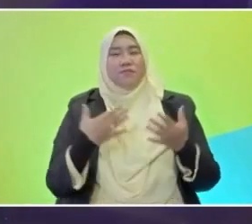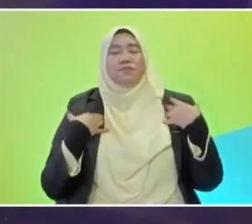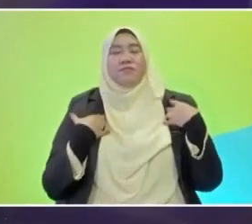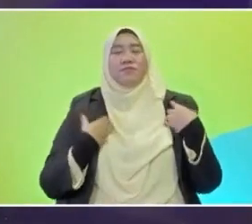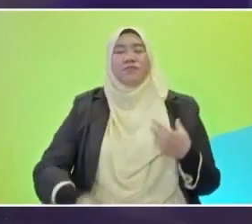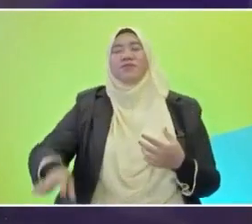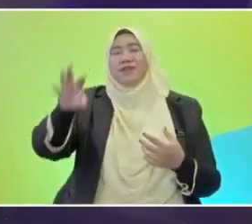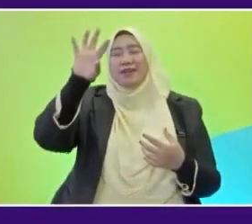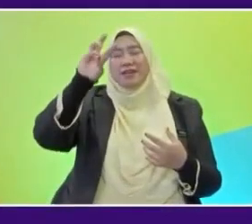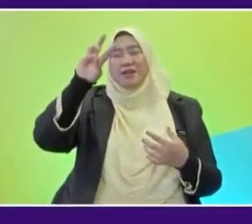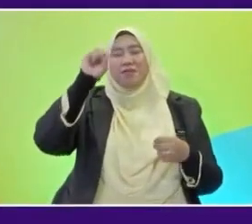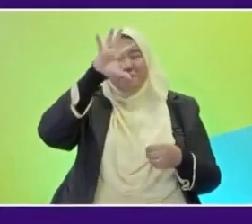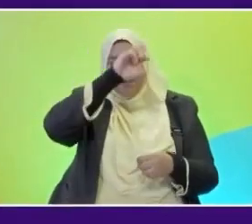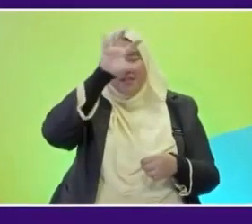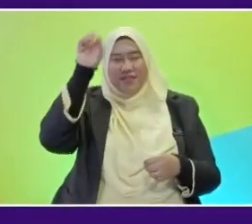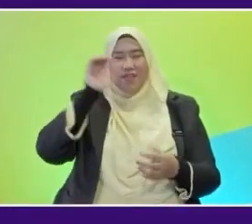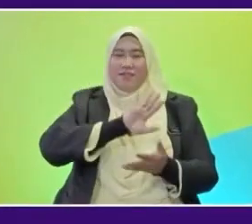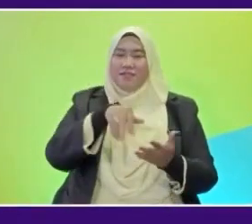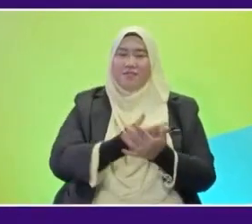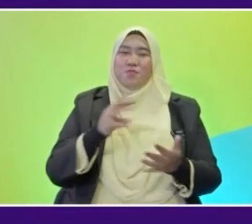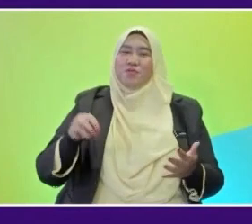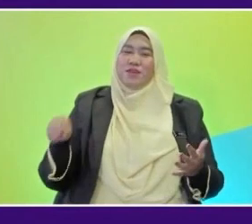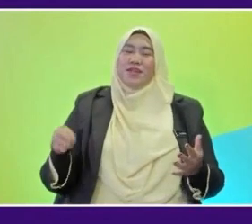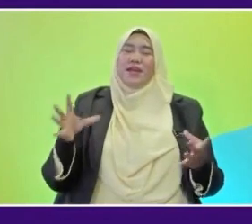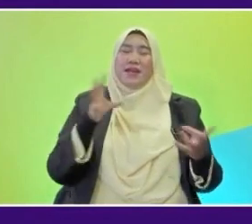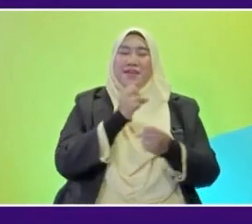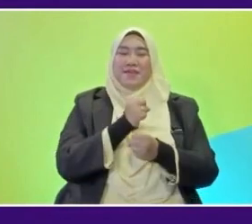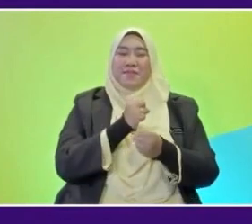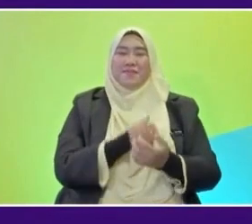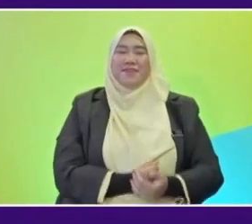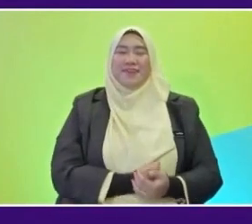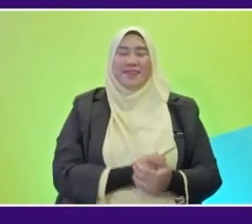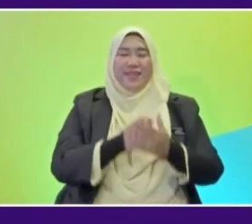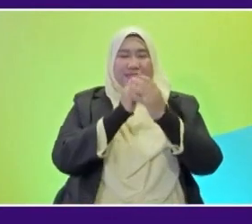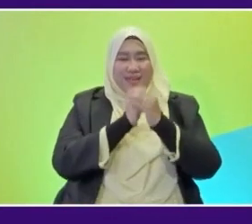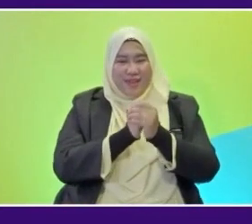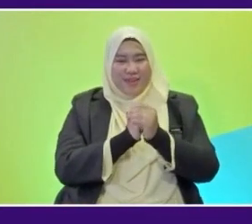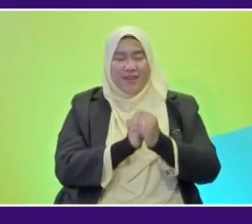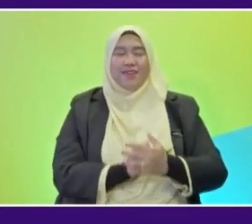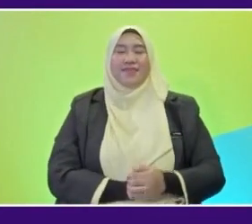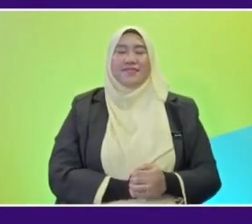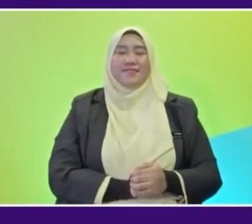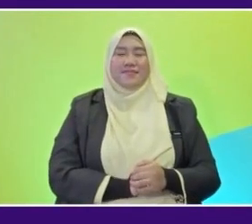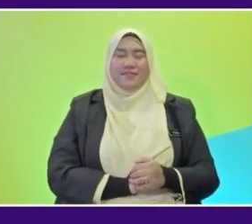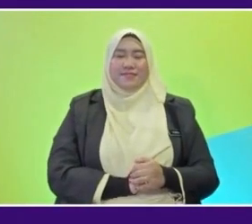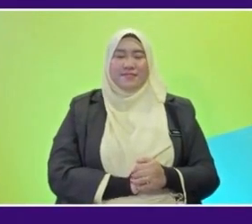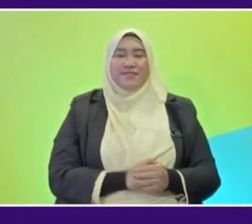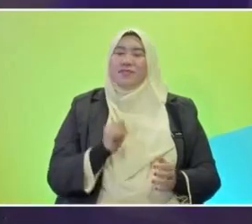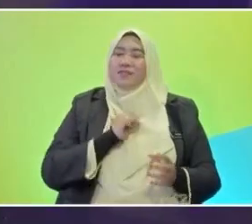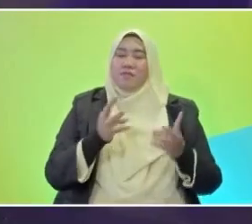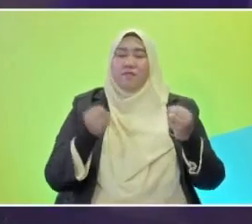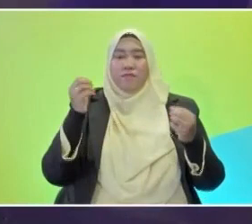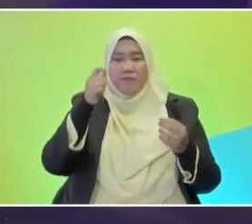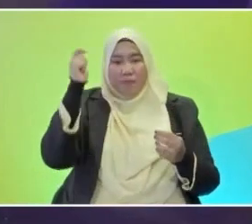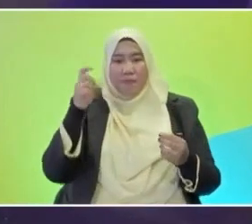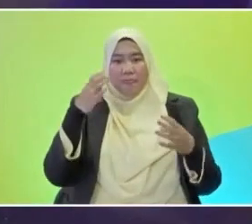enam bintang tanya semua ye dapat eh ndak minta Alhamdulillah Oke senjatanya cek gua juga